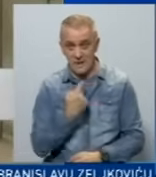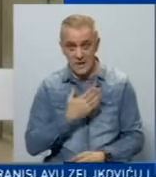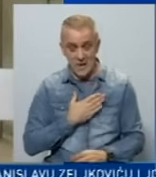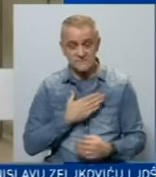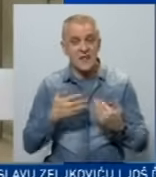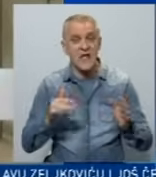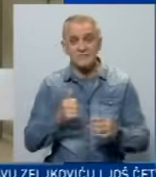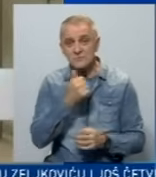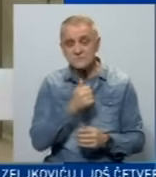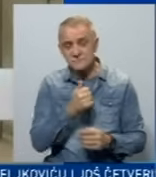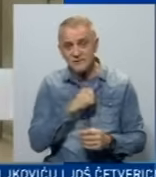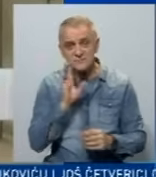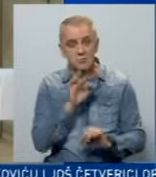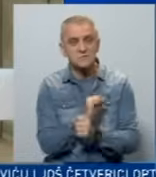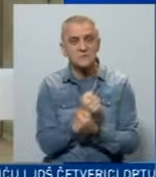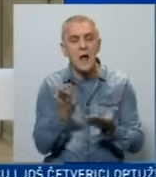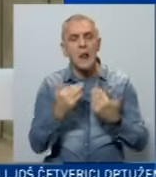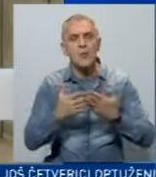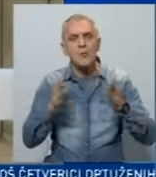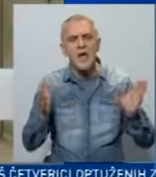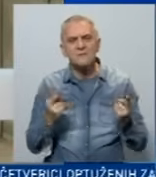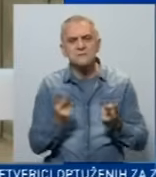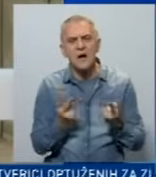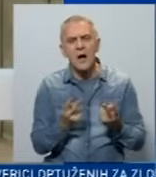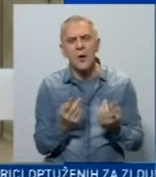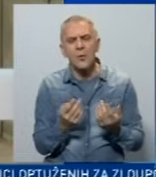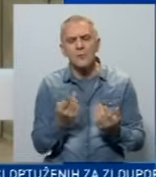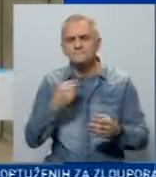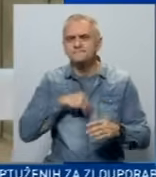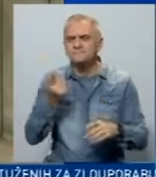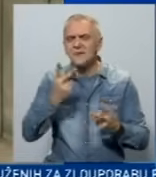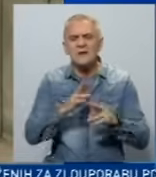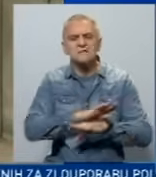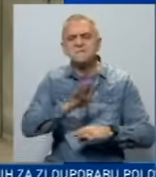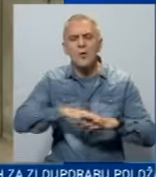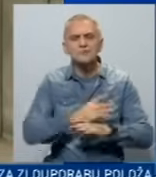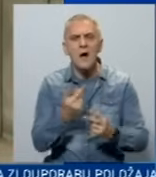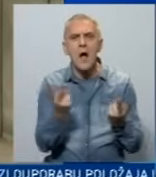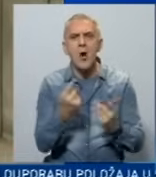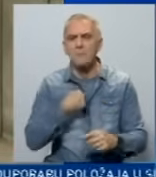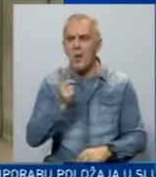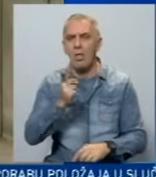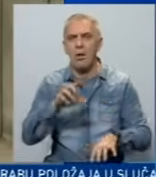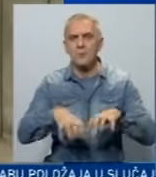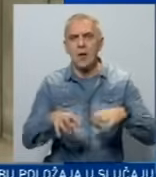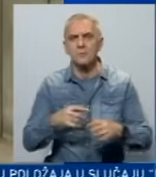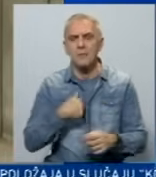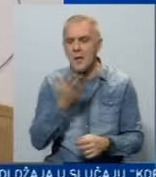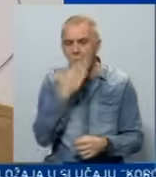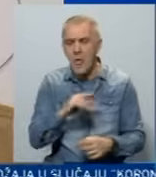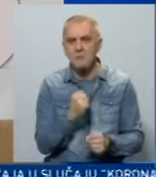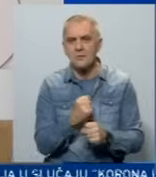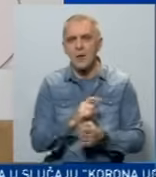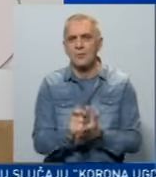i Hercegovine, ali ipak nekako u javnosti stiče se taj utisak kao da mi baš i nismo radnici, kao da mi nemamo svoje radno